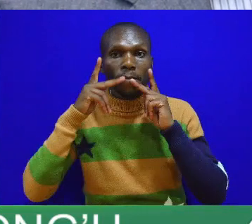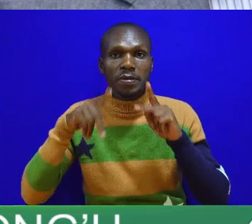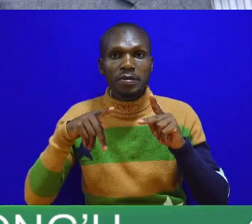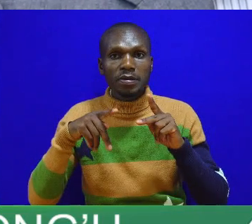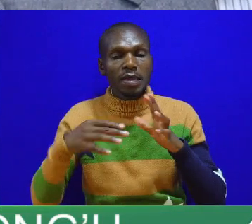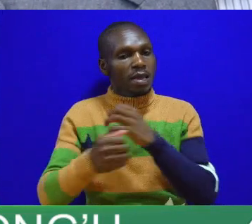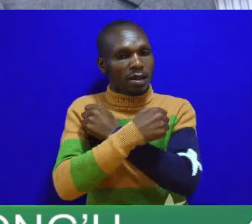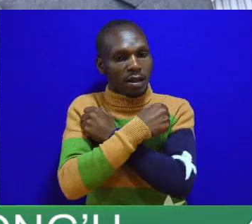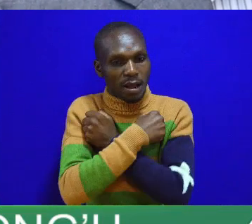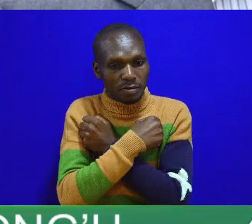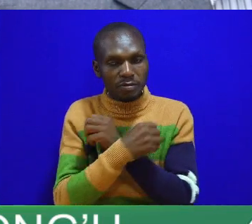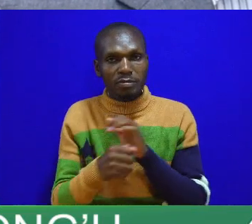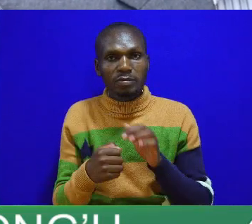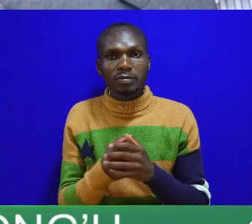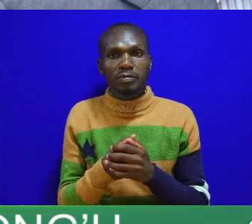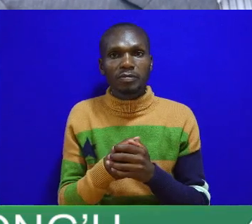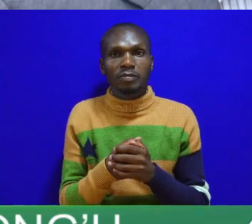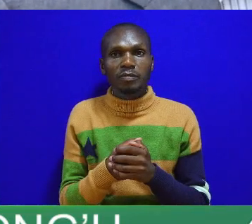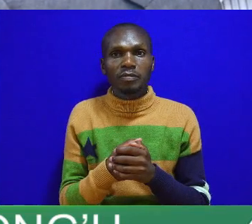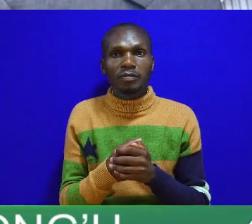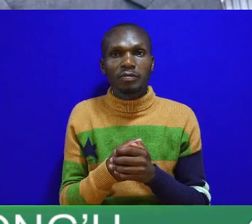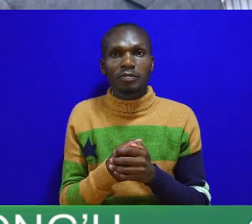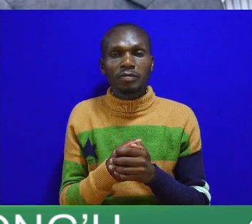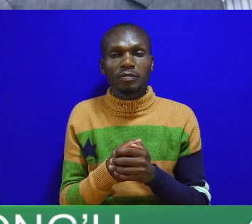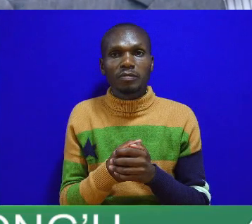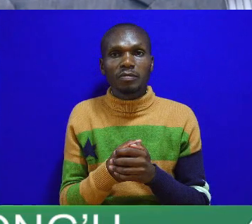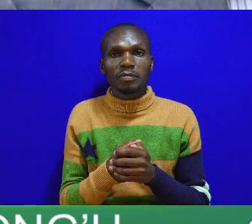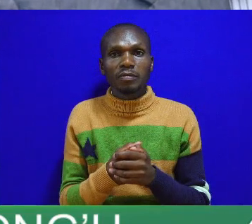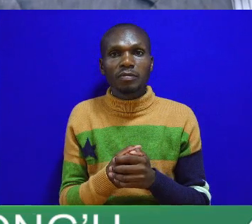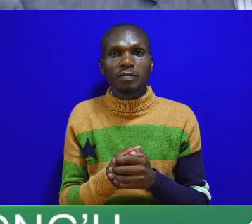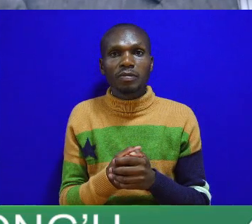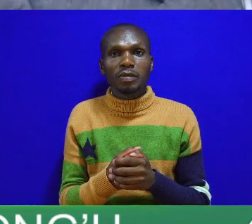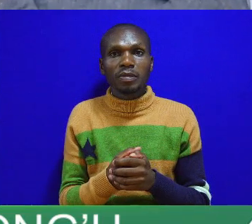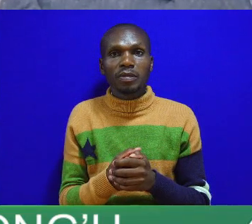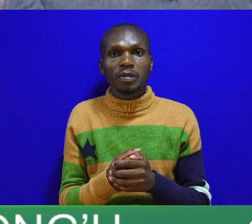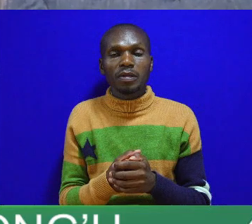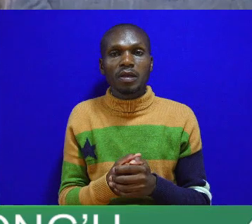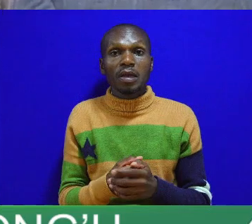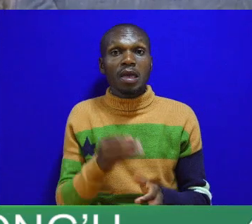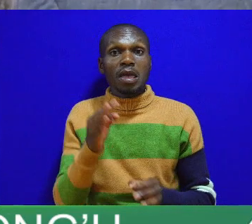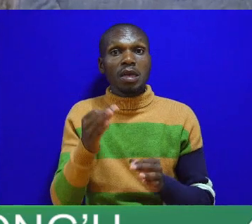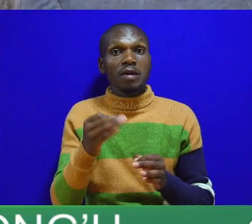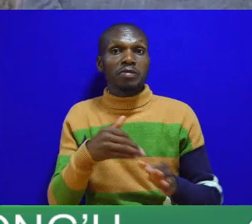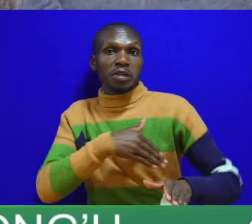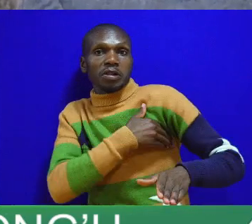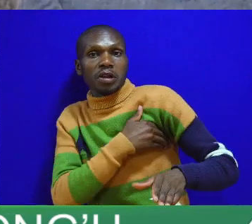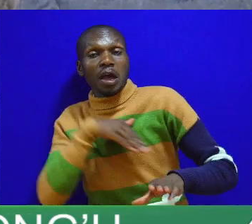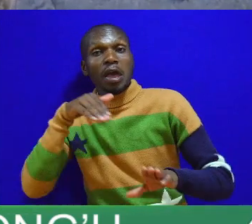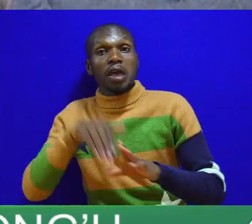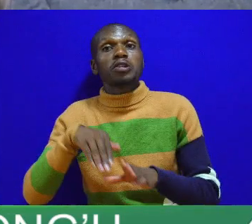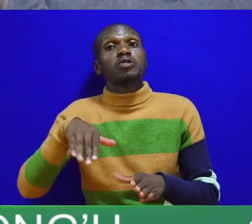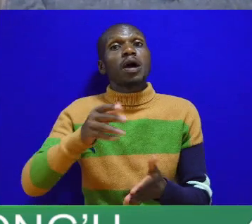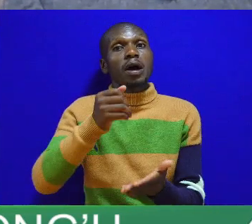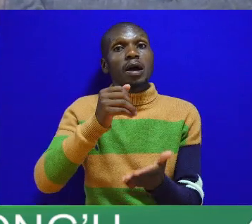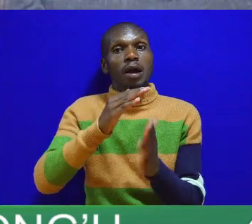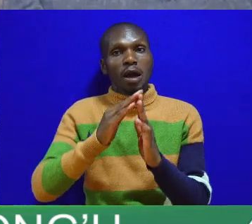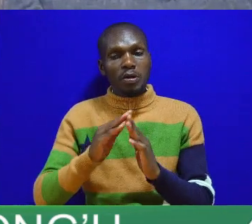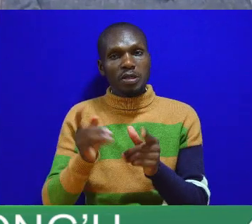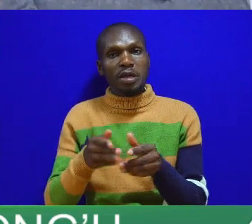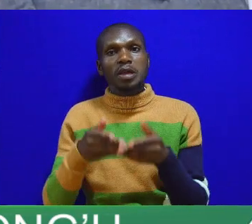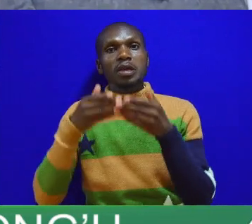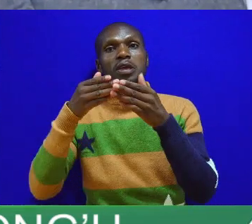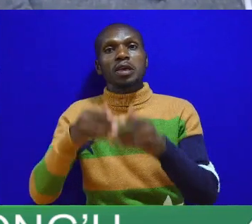nubwanjani akaro murayi asoire gusine nyumba yao nobwe ntoko mo morembe